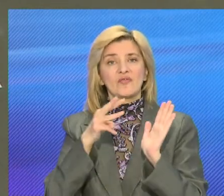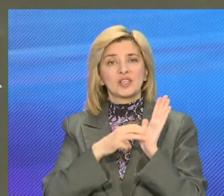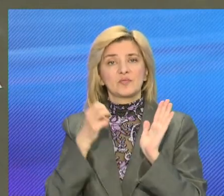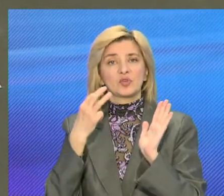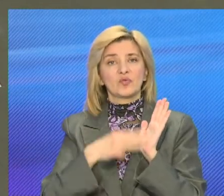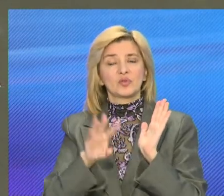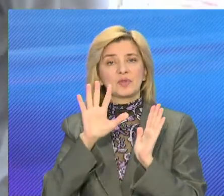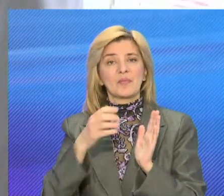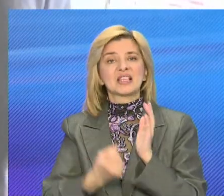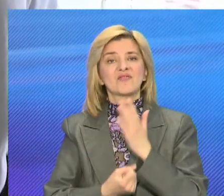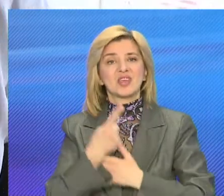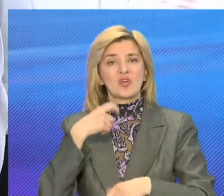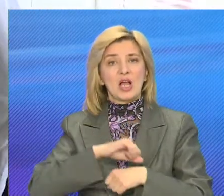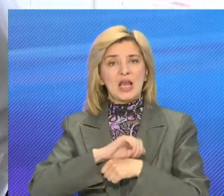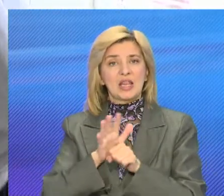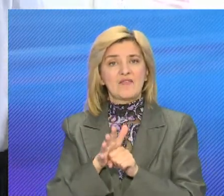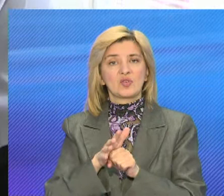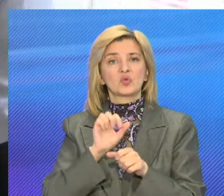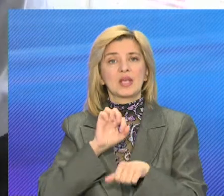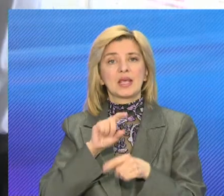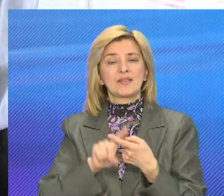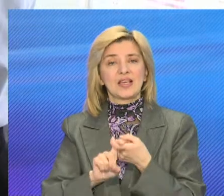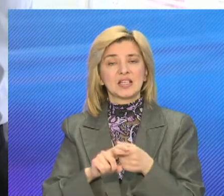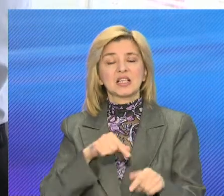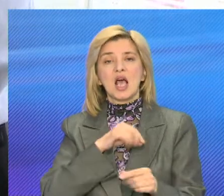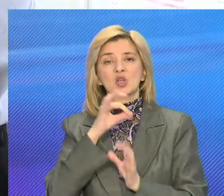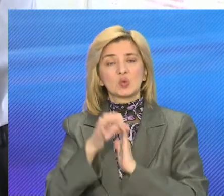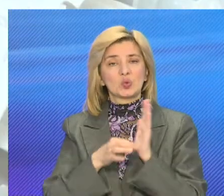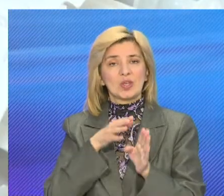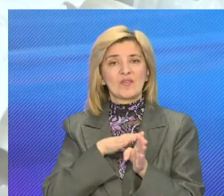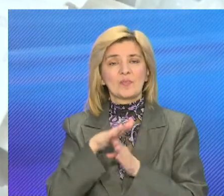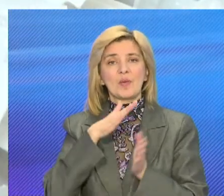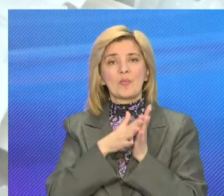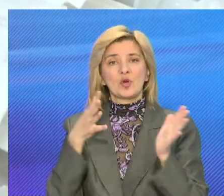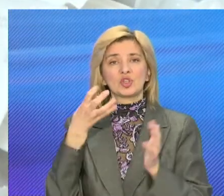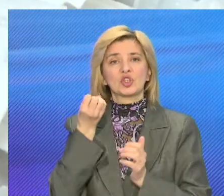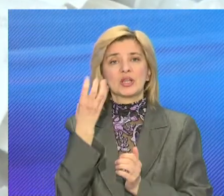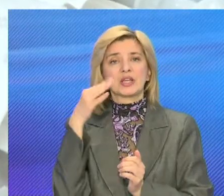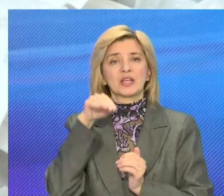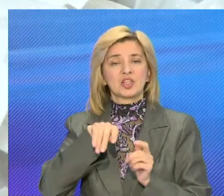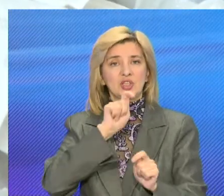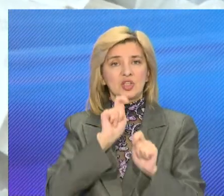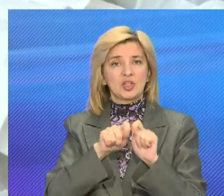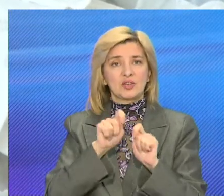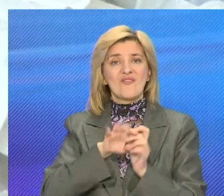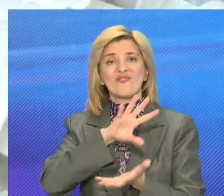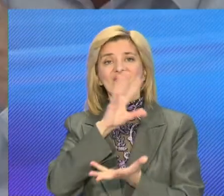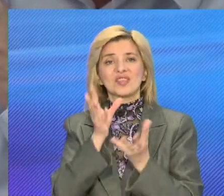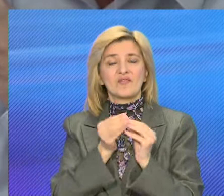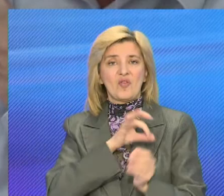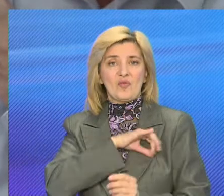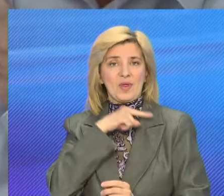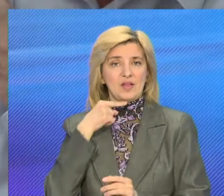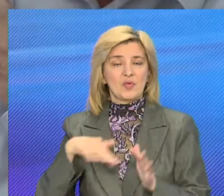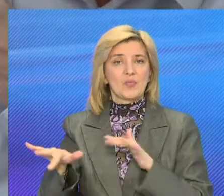6885 человек с выявленной коронавирусной инфекцией. За минулые сутки выконано свыше 14 тысяч тестов. Усяго у Беларуси